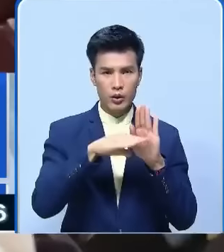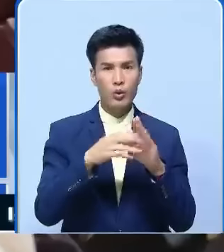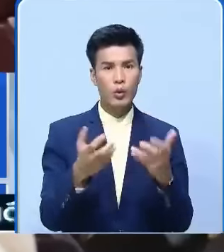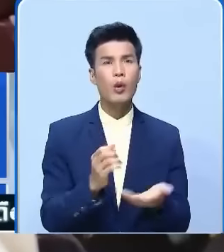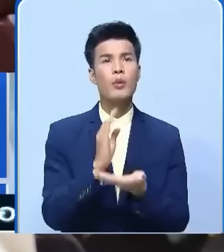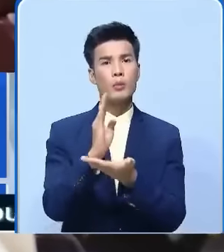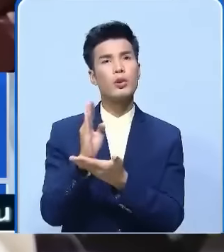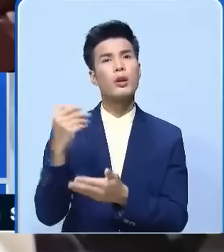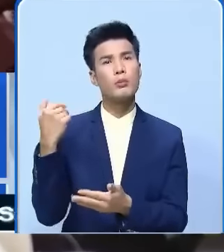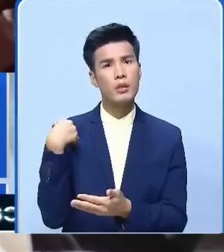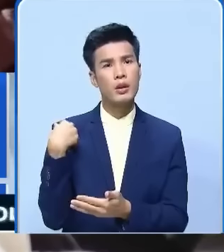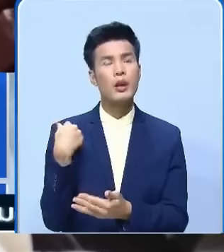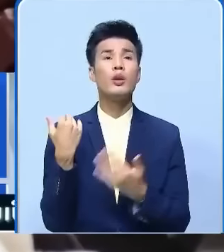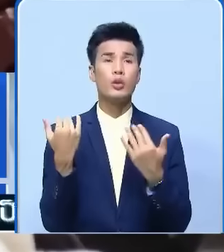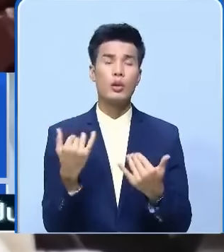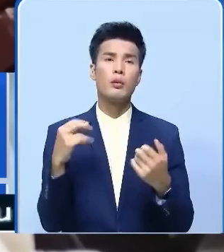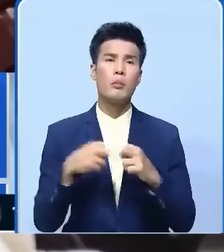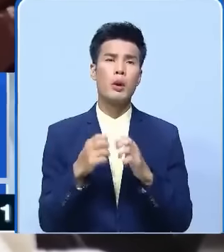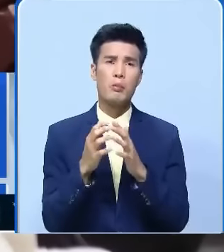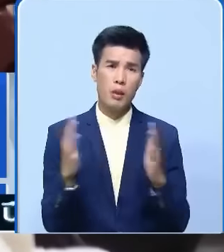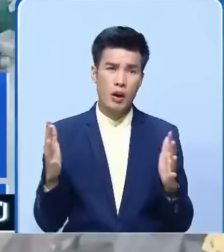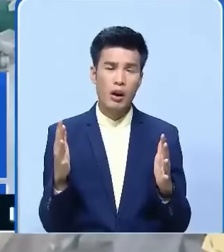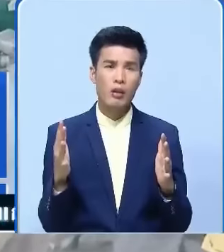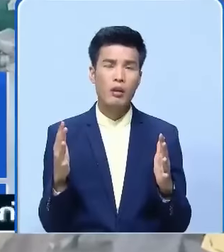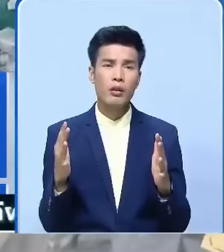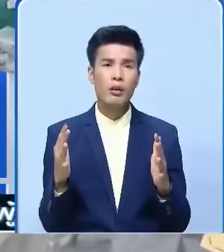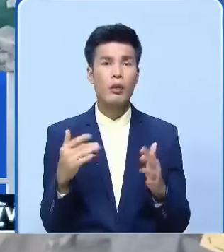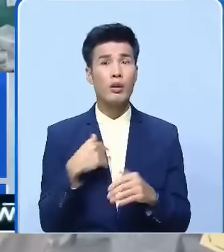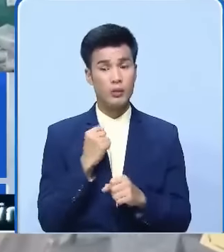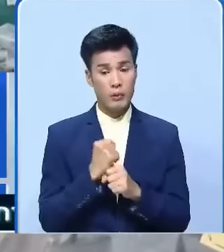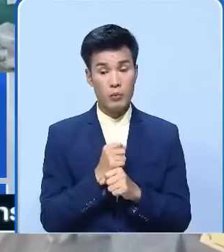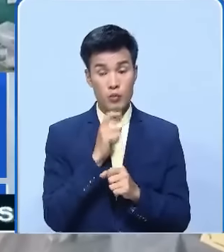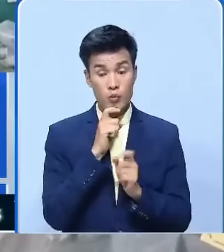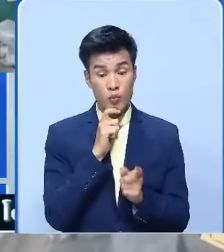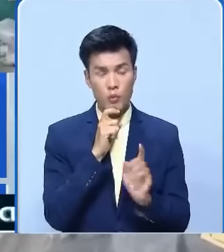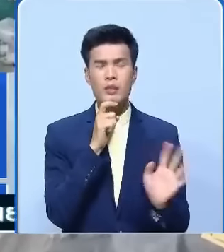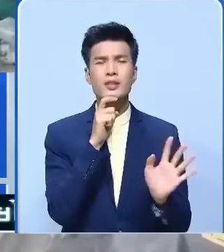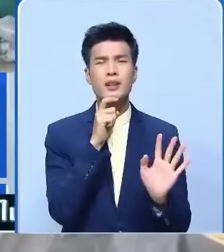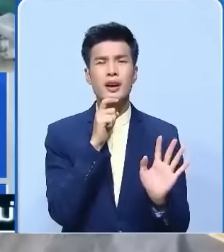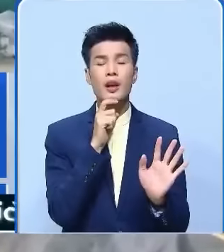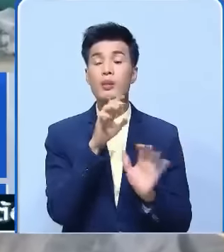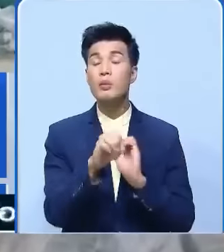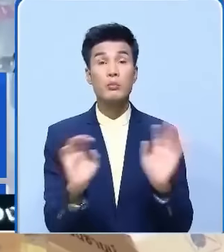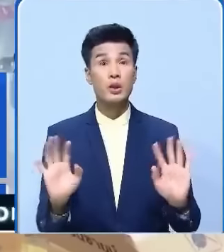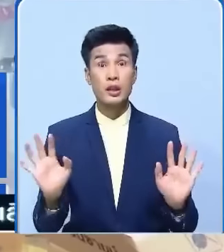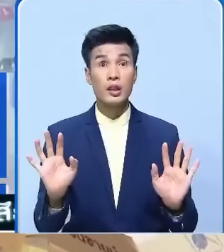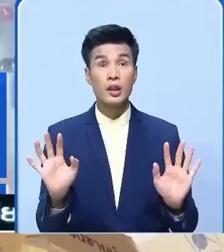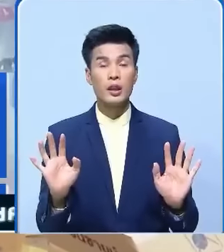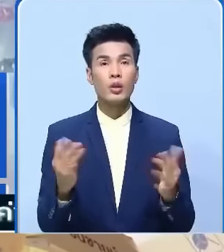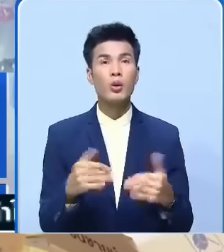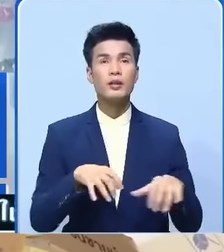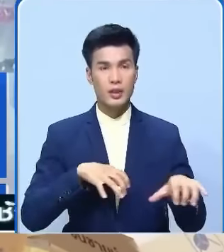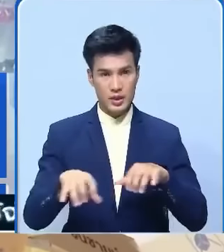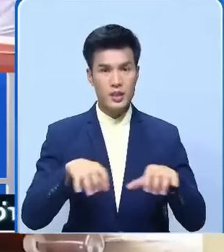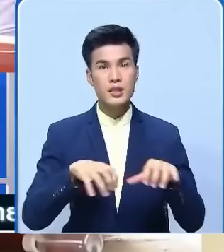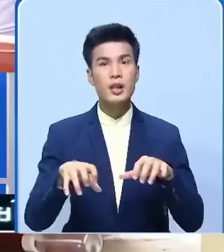อบให้ก็เรียกว่าตอนนี้ปัญหามันเยอะไปหมดไม่ใช่ว่าเขานิ่งนอนใจเฉยๆชิวๆใครอยากได้ก็มาหยิบไปเองที่ว่